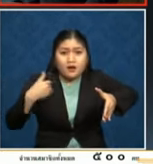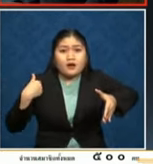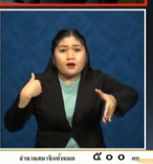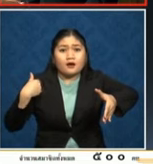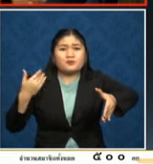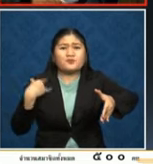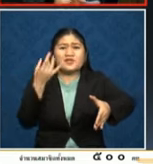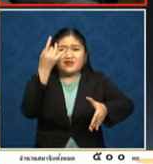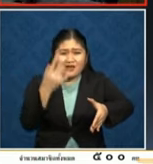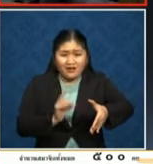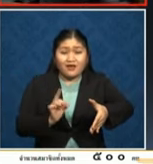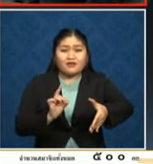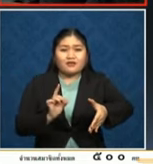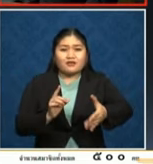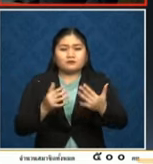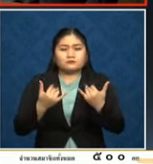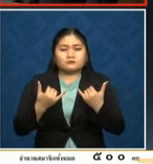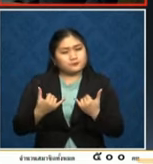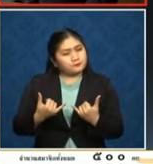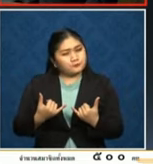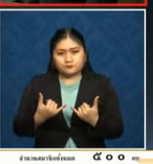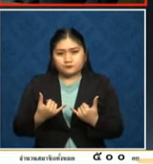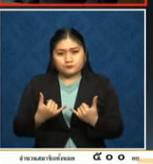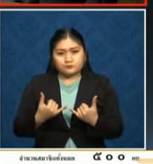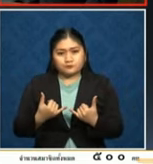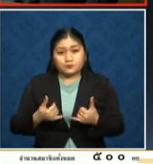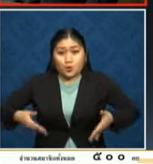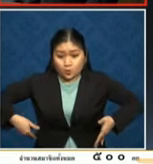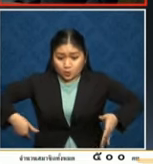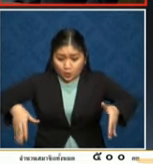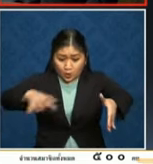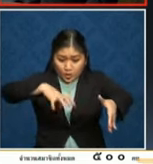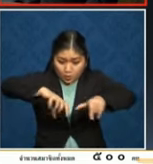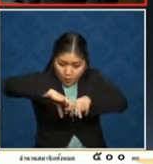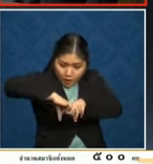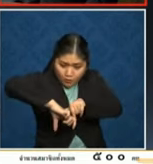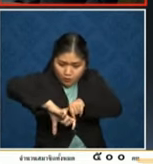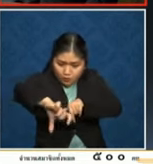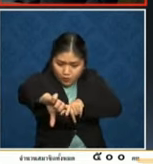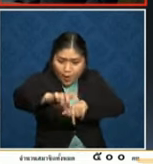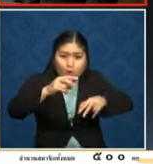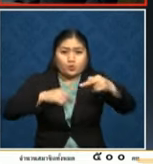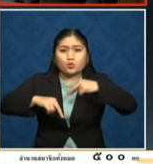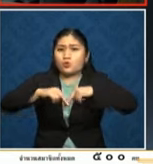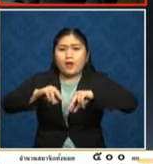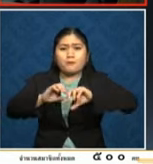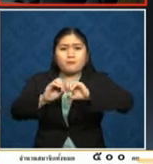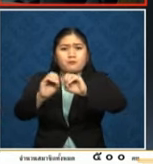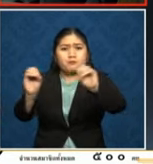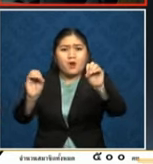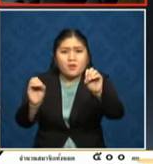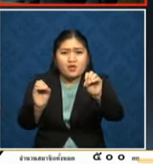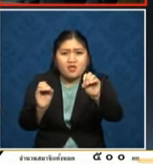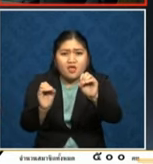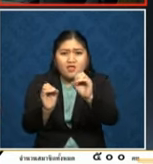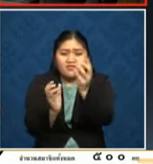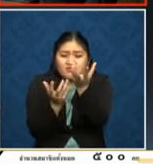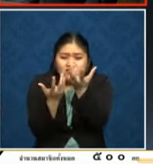ากฏขึ้นในปัจจุบันนี้ก็คือเกาะกลางถนนขาดการดูแลรักษาหญ้าปกคลุ